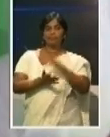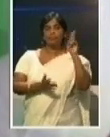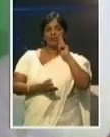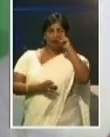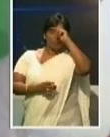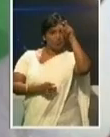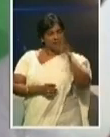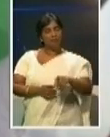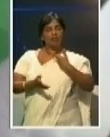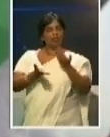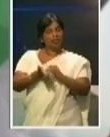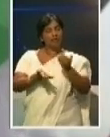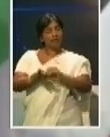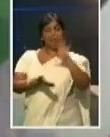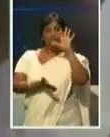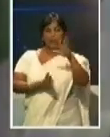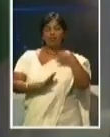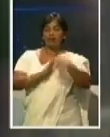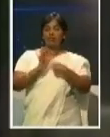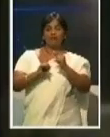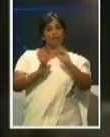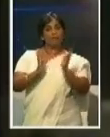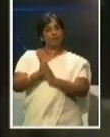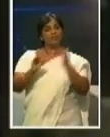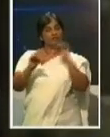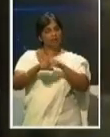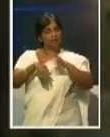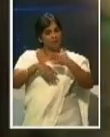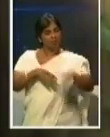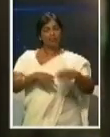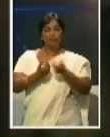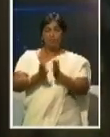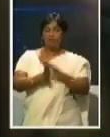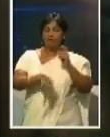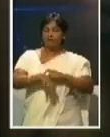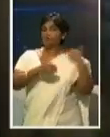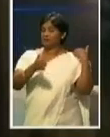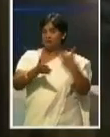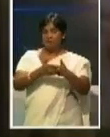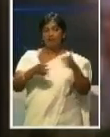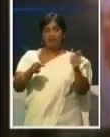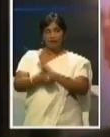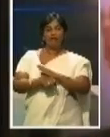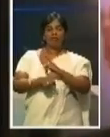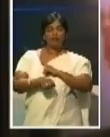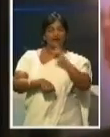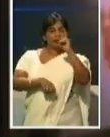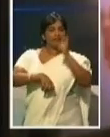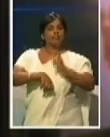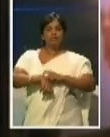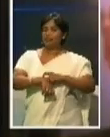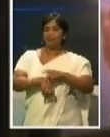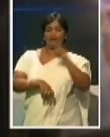රනිල් වික්‍රමසිංහ මහතා අවස්ථා පහකදී මෙරට අග්‍රාමාත්‍ය දුරේ හොබෝ ඇති අතර සිය දුර කාලය සම්පූර්ණ කිරීමට ඉන් එක්